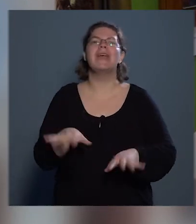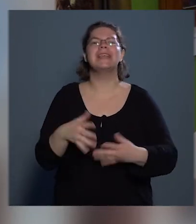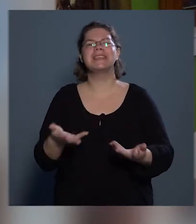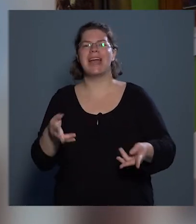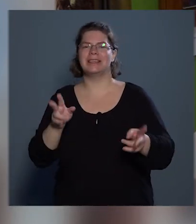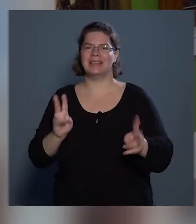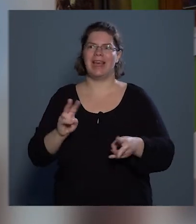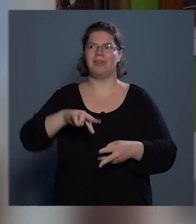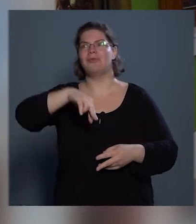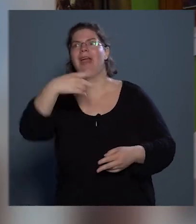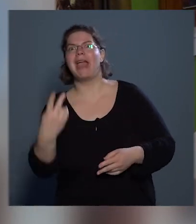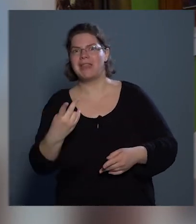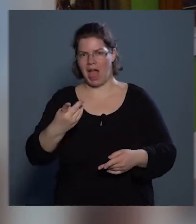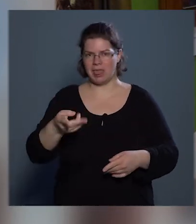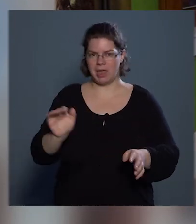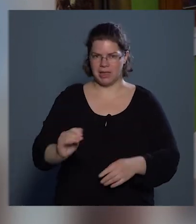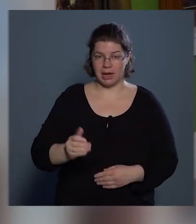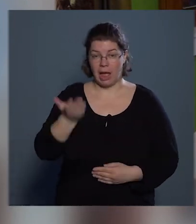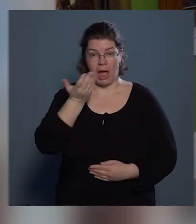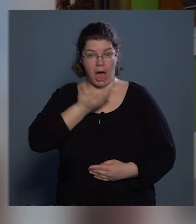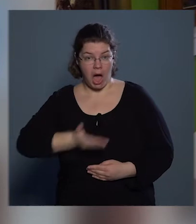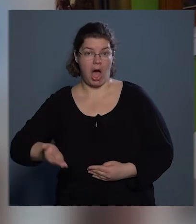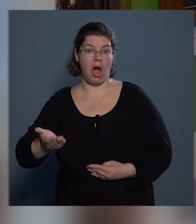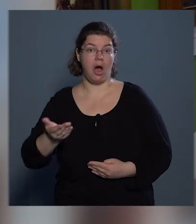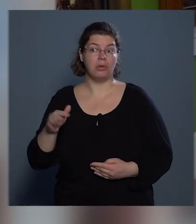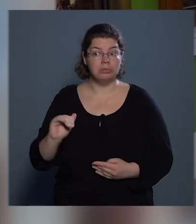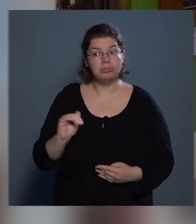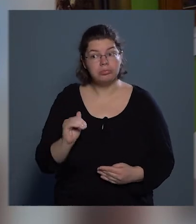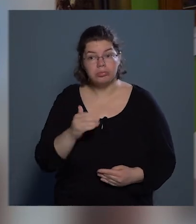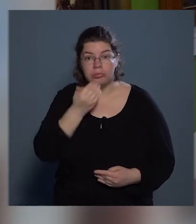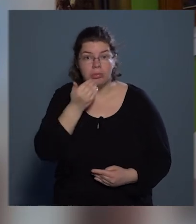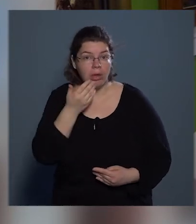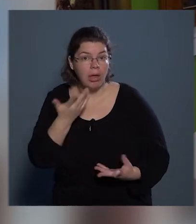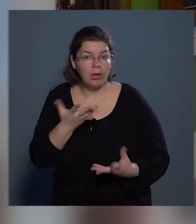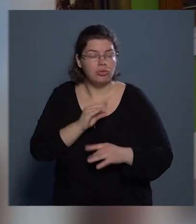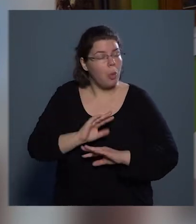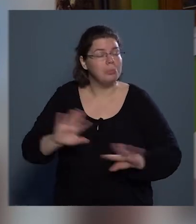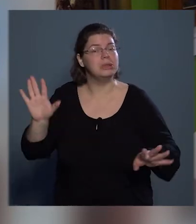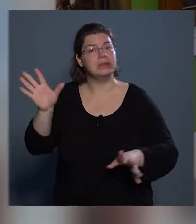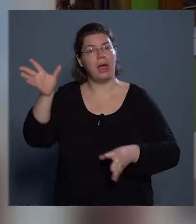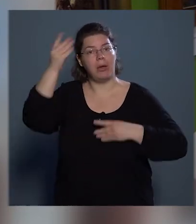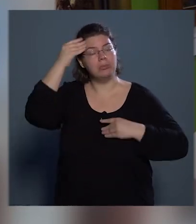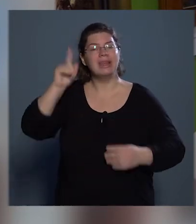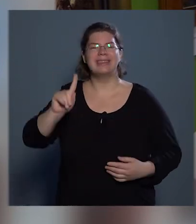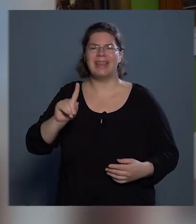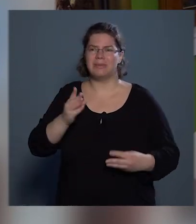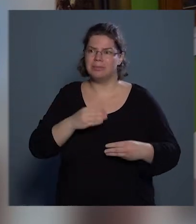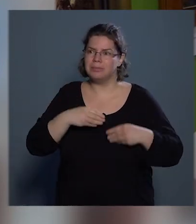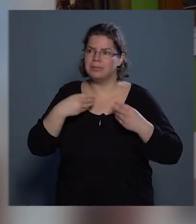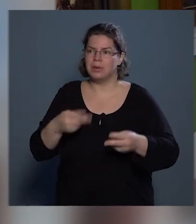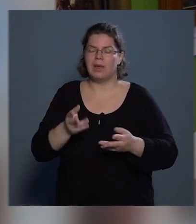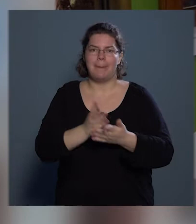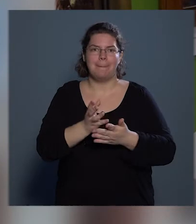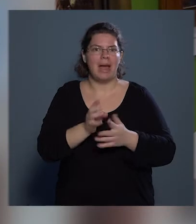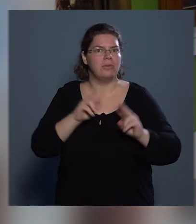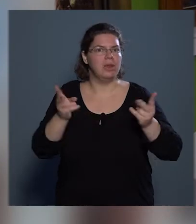gyerekeknek. Ha vevő rá a gyerek, akkor nagyon sok mindent befogad. De miután nagyon fölgyorsult a világ, és